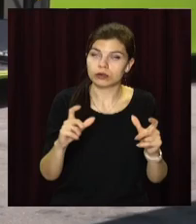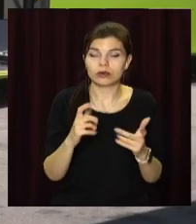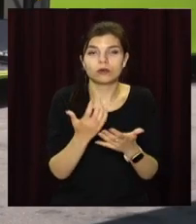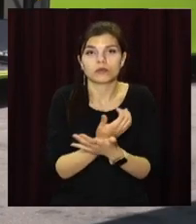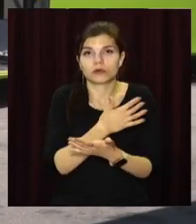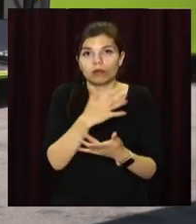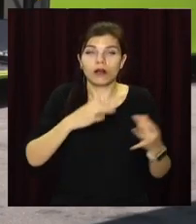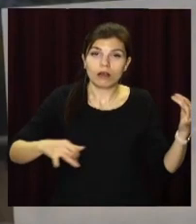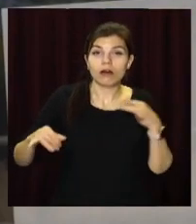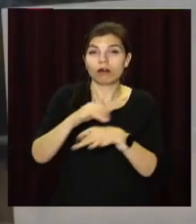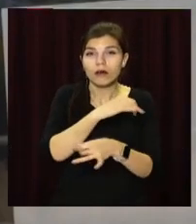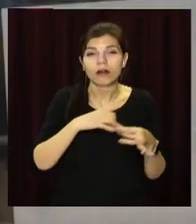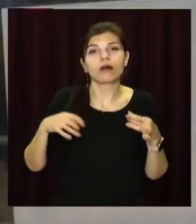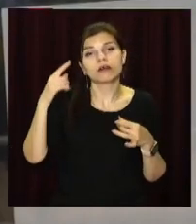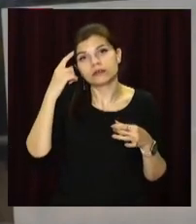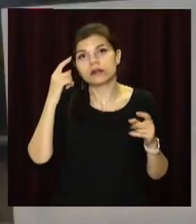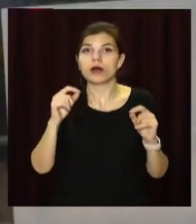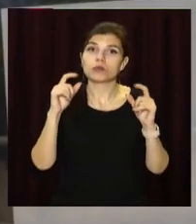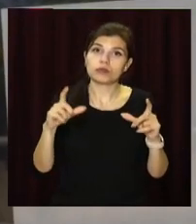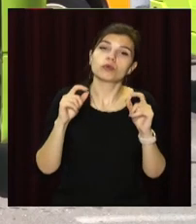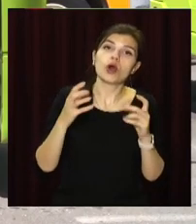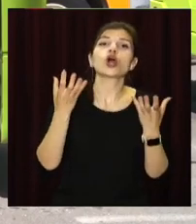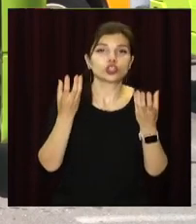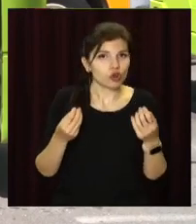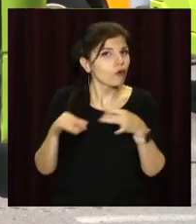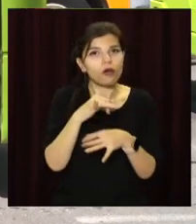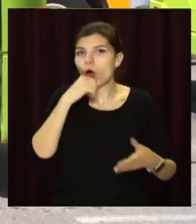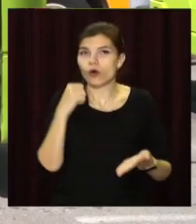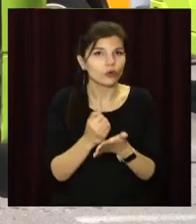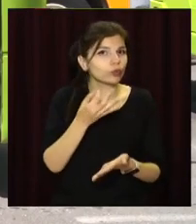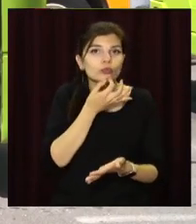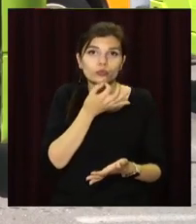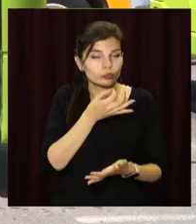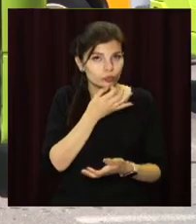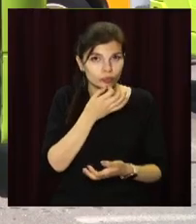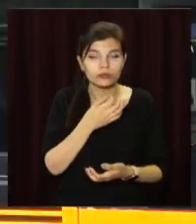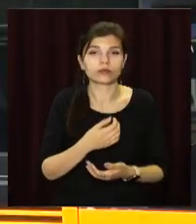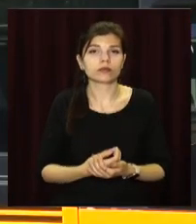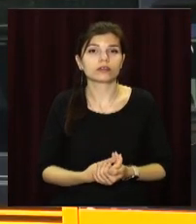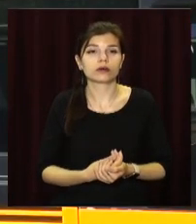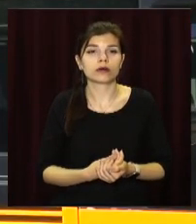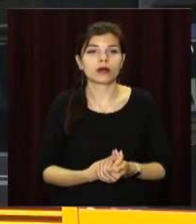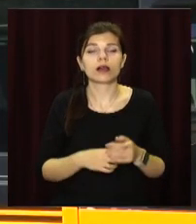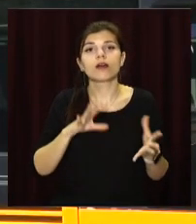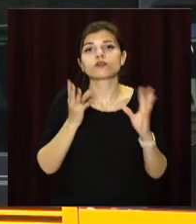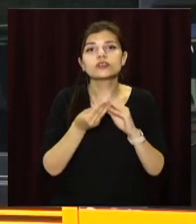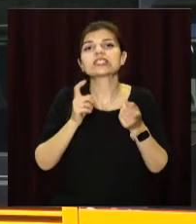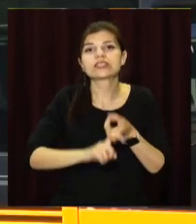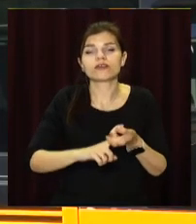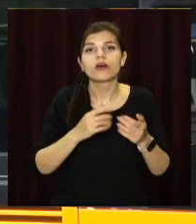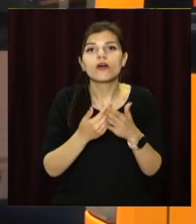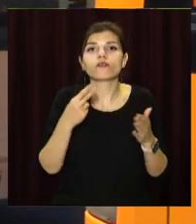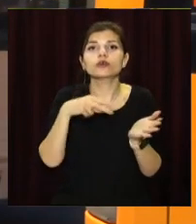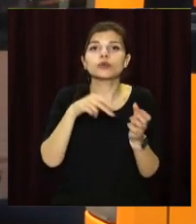у міськраді відзначають, підвищення тарифів ще обговорюють. Це питання ще остаточно не вирішене. Все залежить від